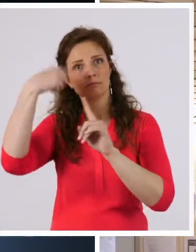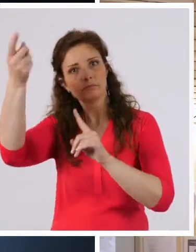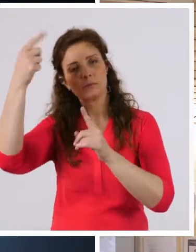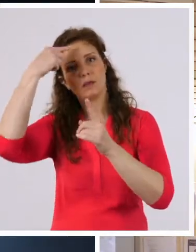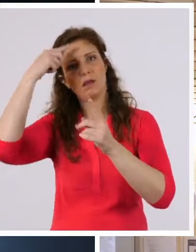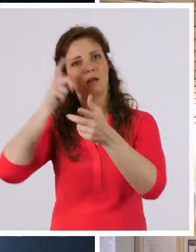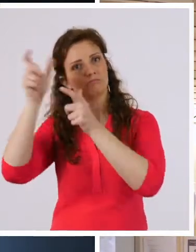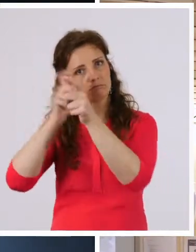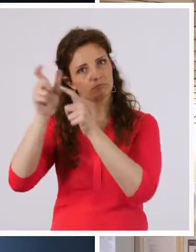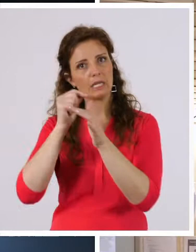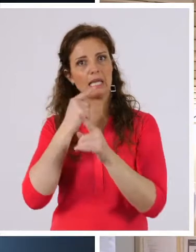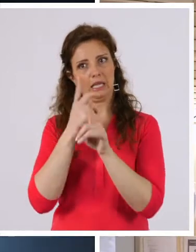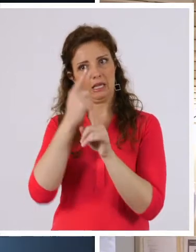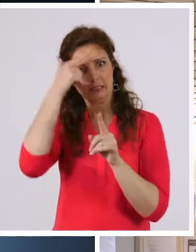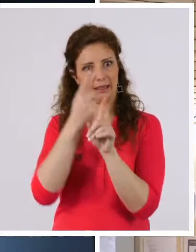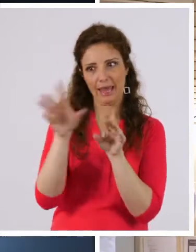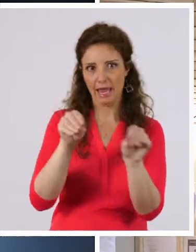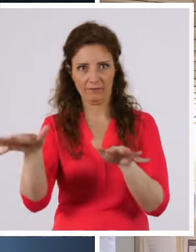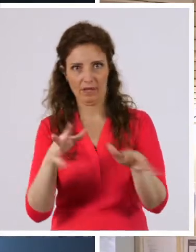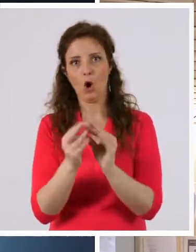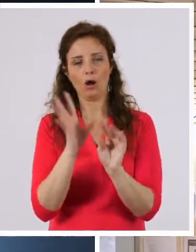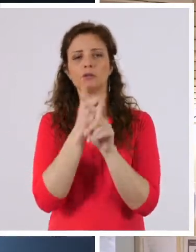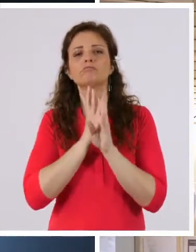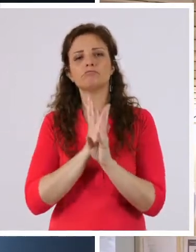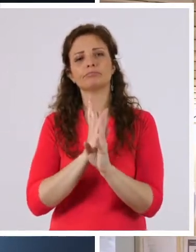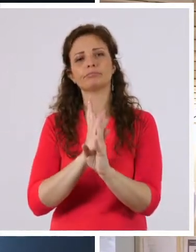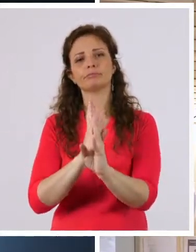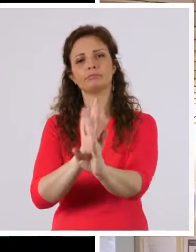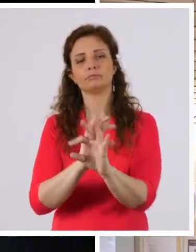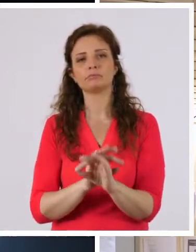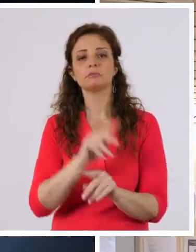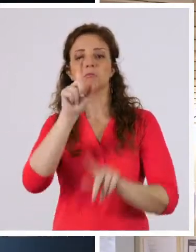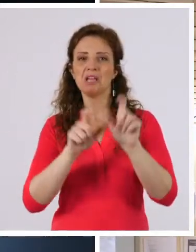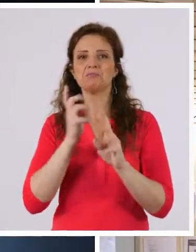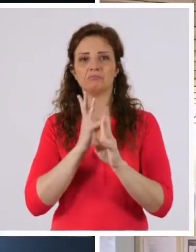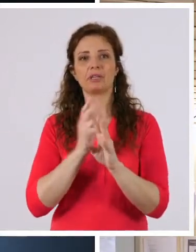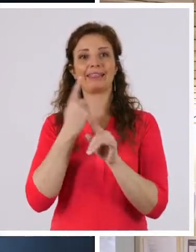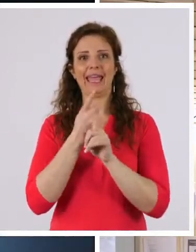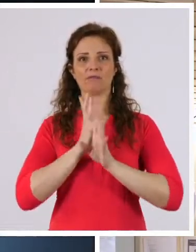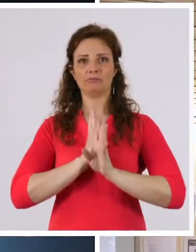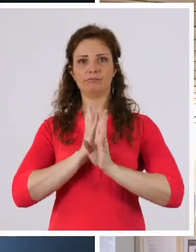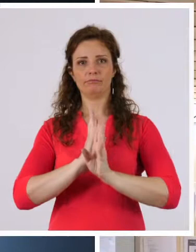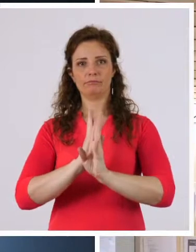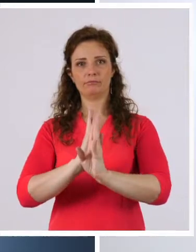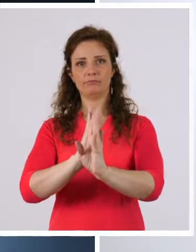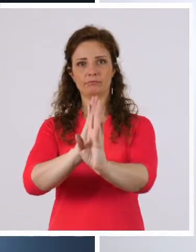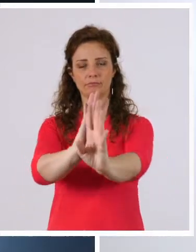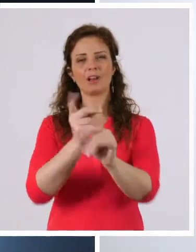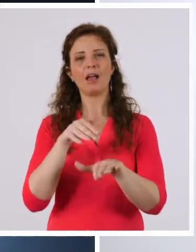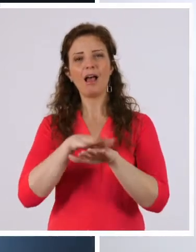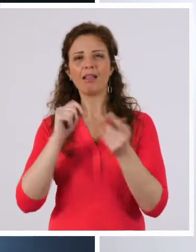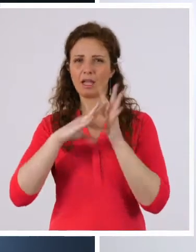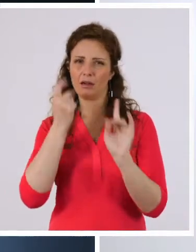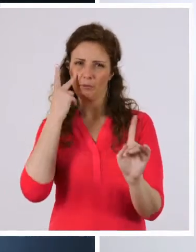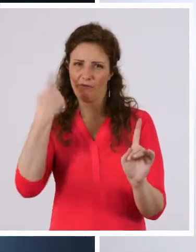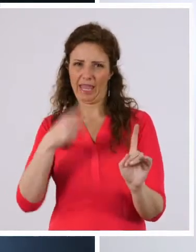il coordinatore dei flussi. Il deflusso verso i mezzi di salvataggio dovrà avvenire in fila indiana, adottando